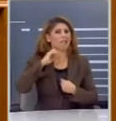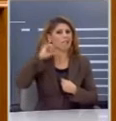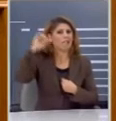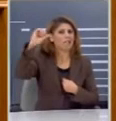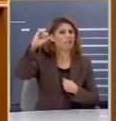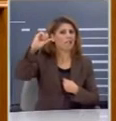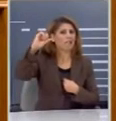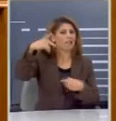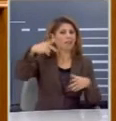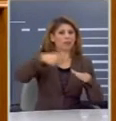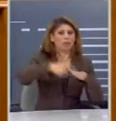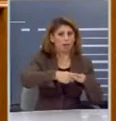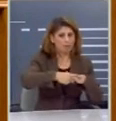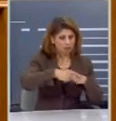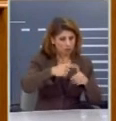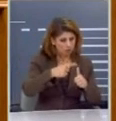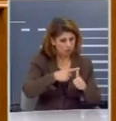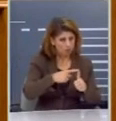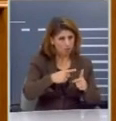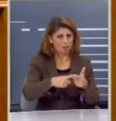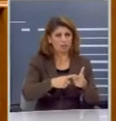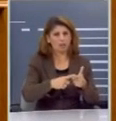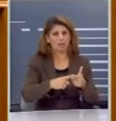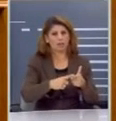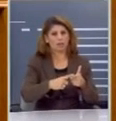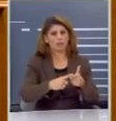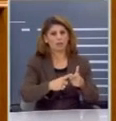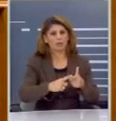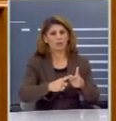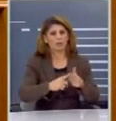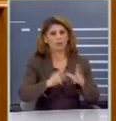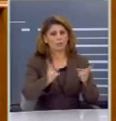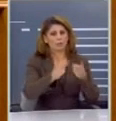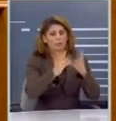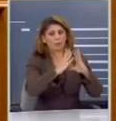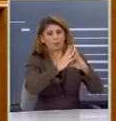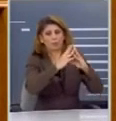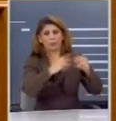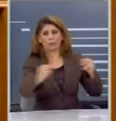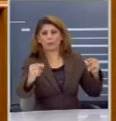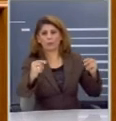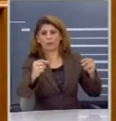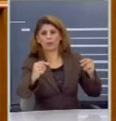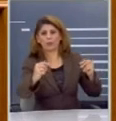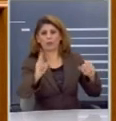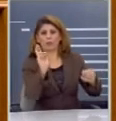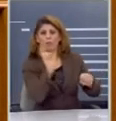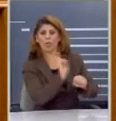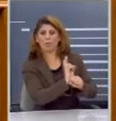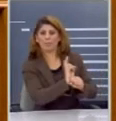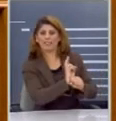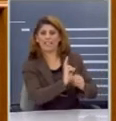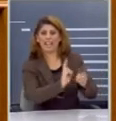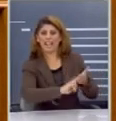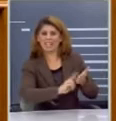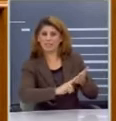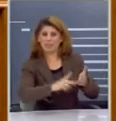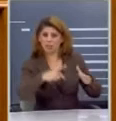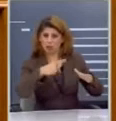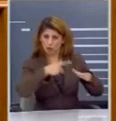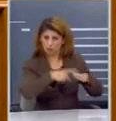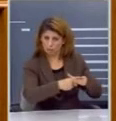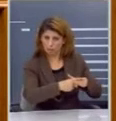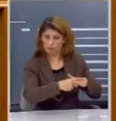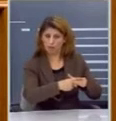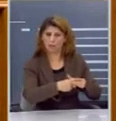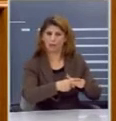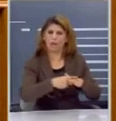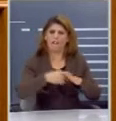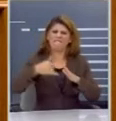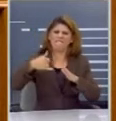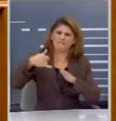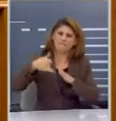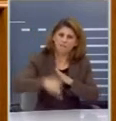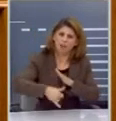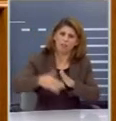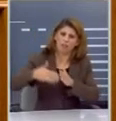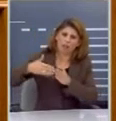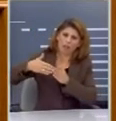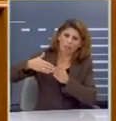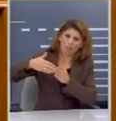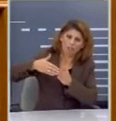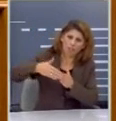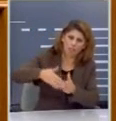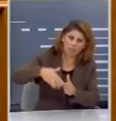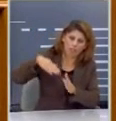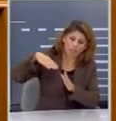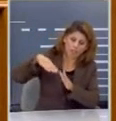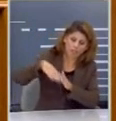τραπεζών, η εξαέρωση των αποθεματικών των ασφαλιστικών ταμείων, το βάθημα της ύφεσης και η αύξηση της